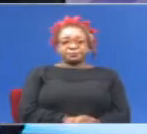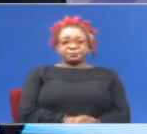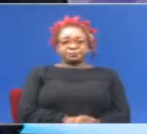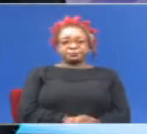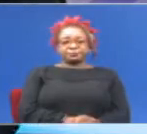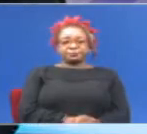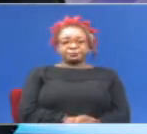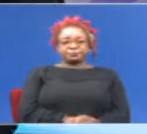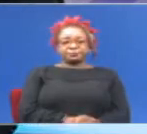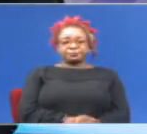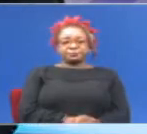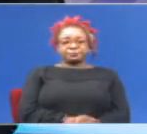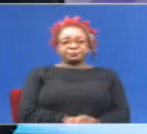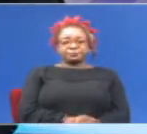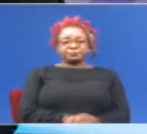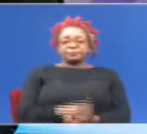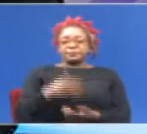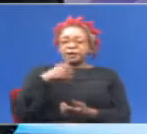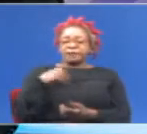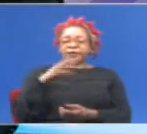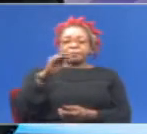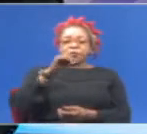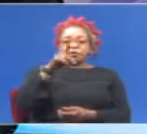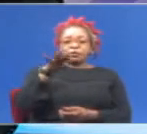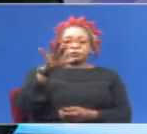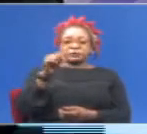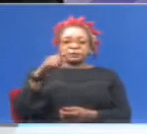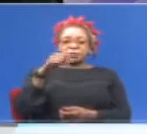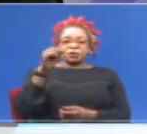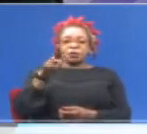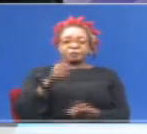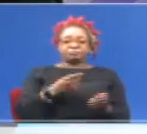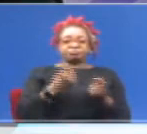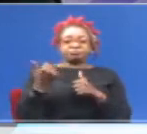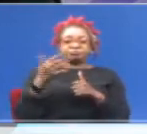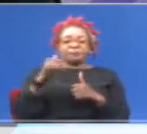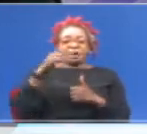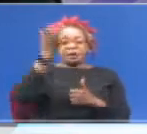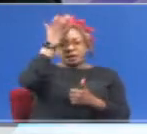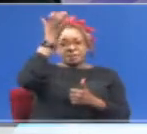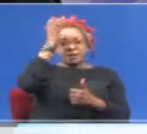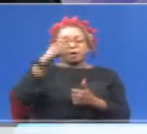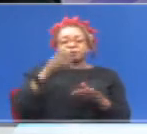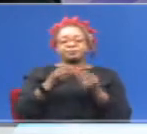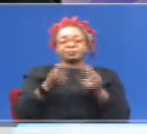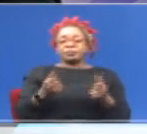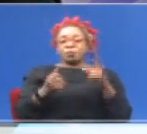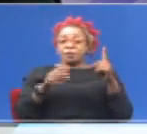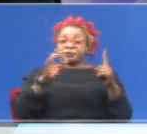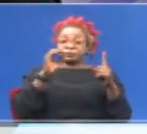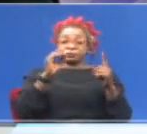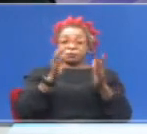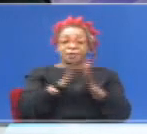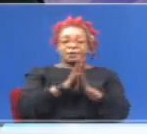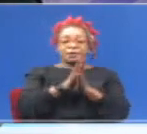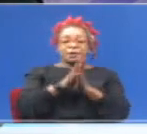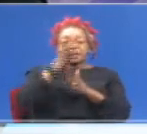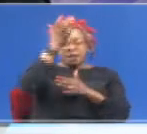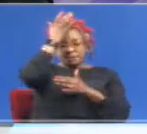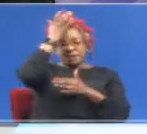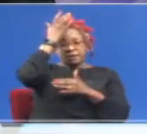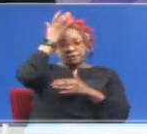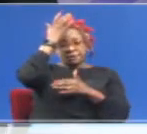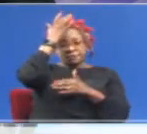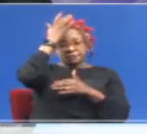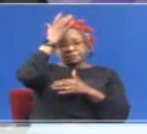Mabingwa tetezi wa kombe la Mozart Bet Gor Mahia wametema nje na Kakamega Homeboys wale washinda bao moja kwa nunge katika uwanja wa Buhungu kaunti ya